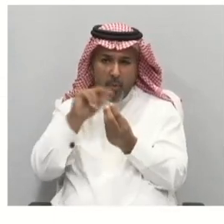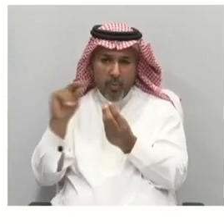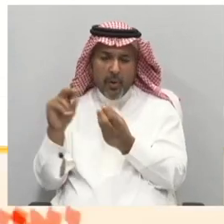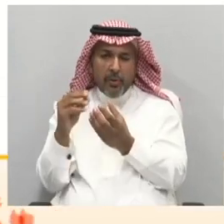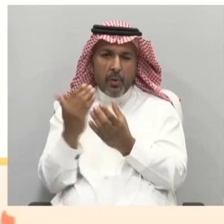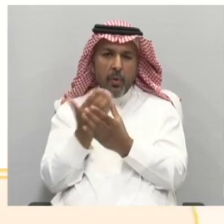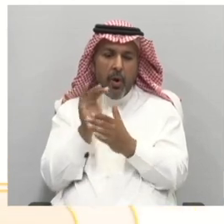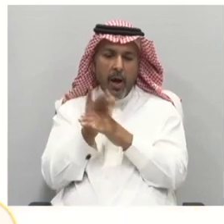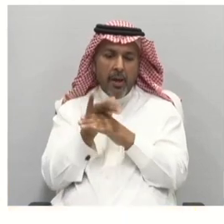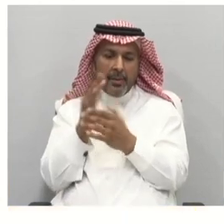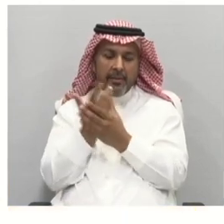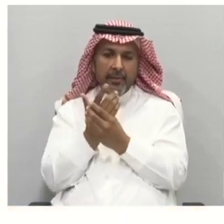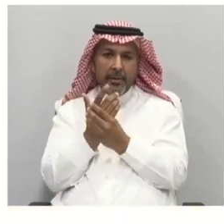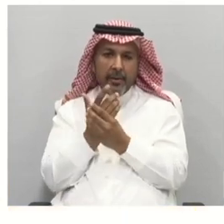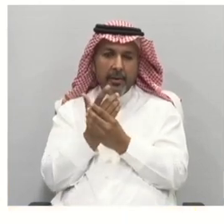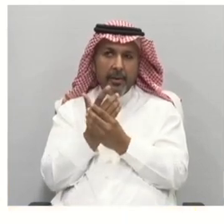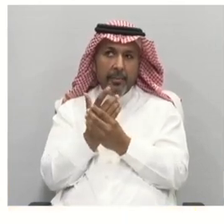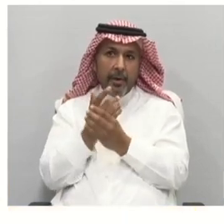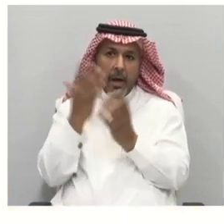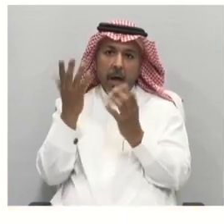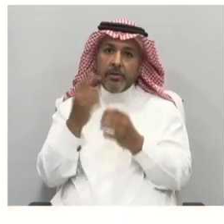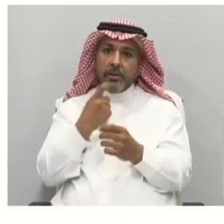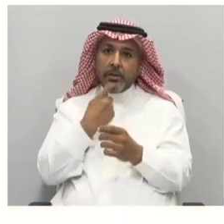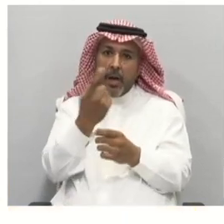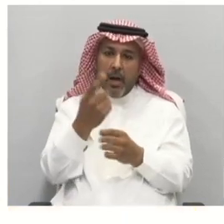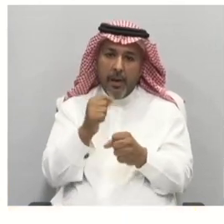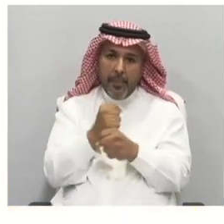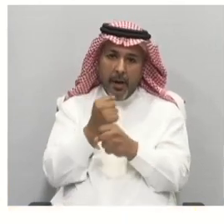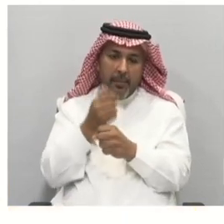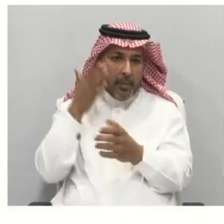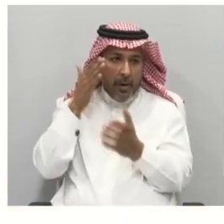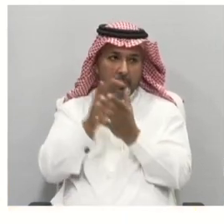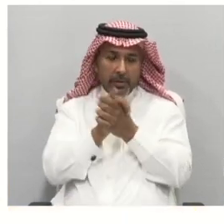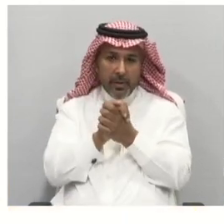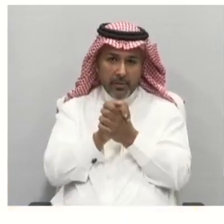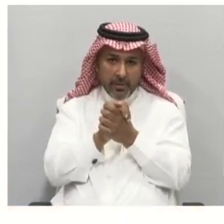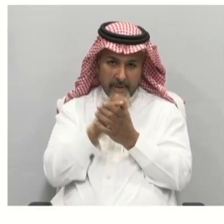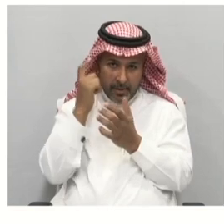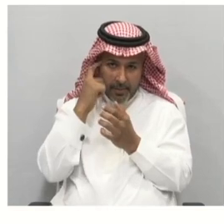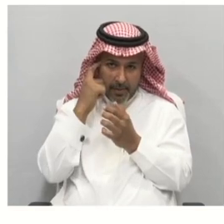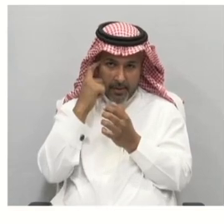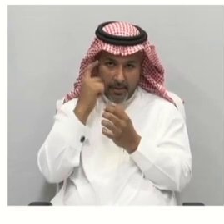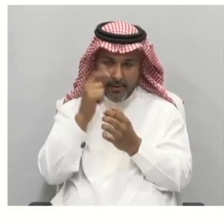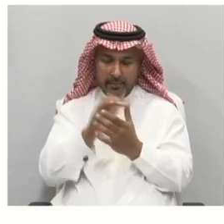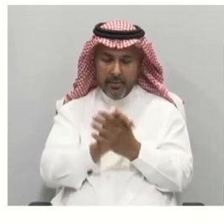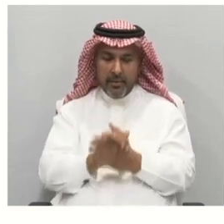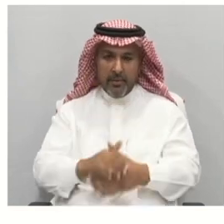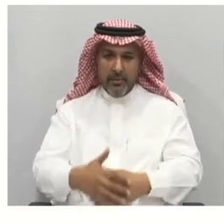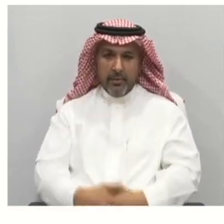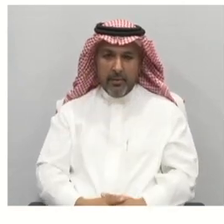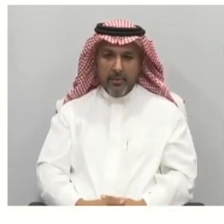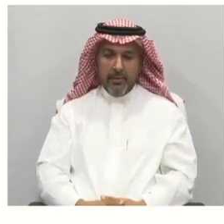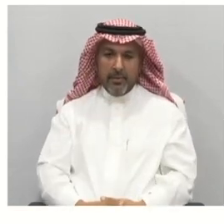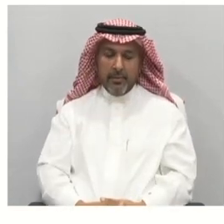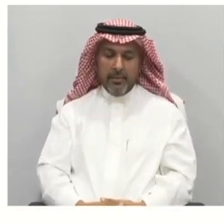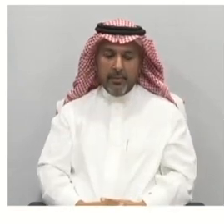قليل الجواب لانها امور خارجه لانها امور خارجه عن مقدور عن مقدور